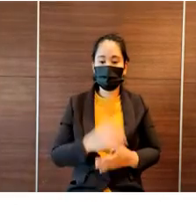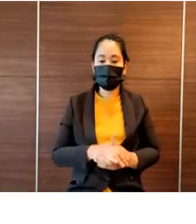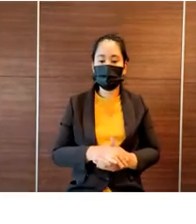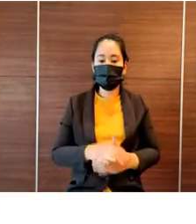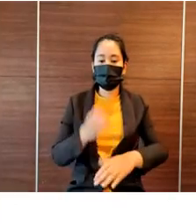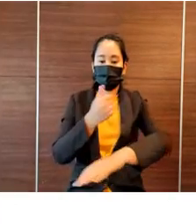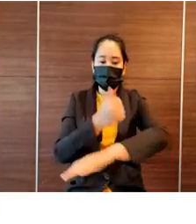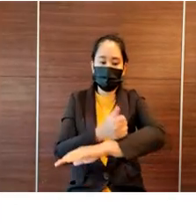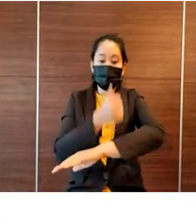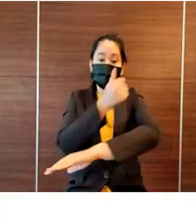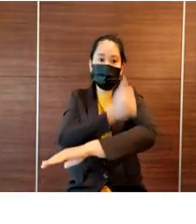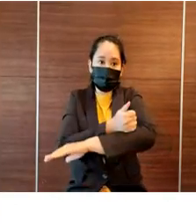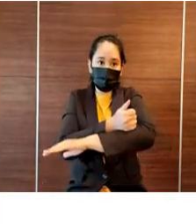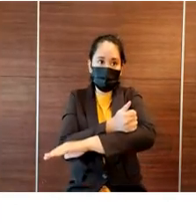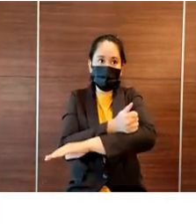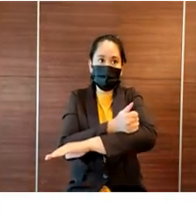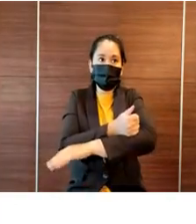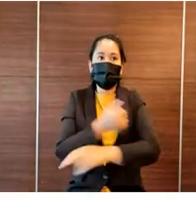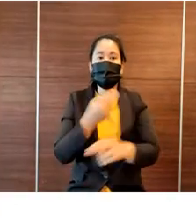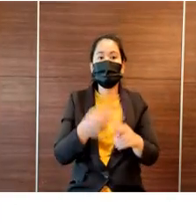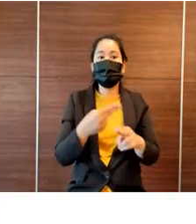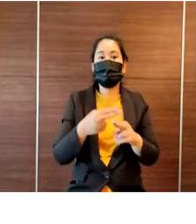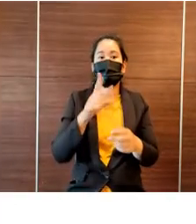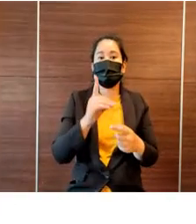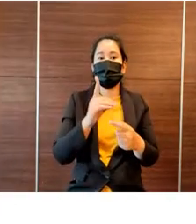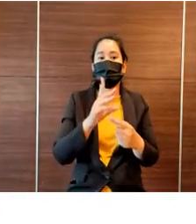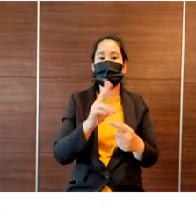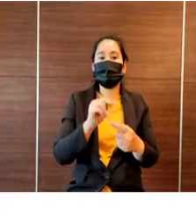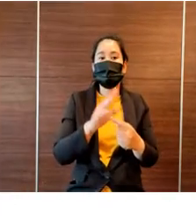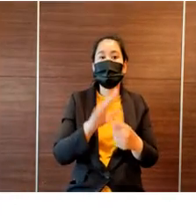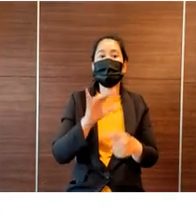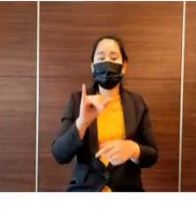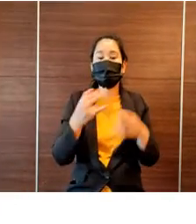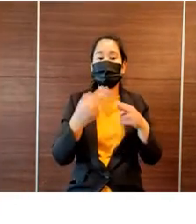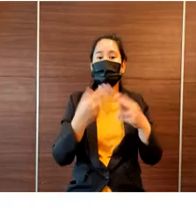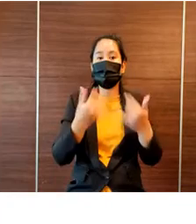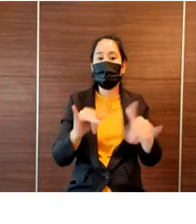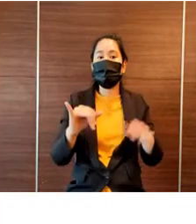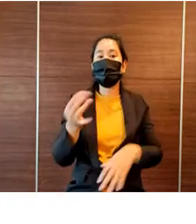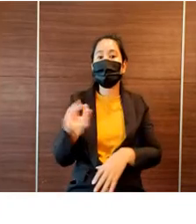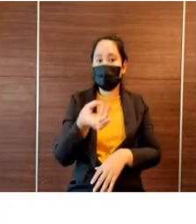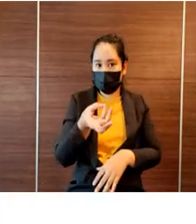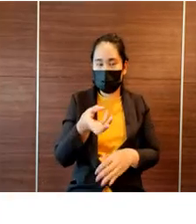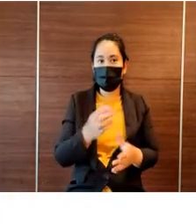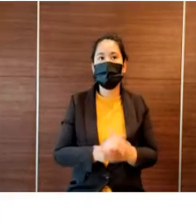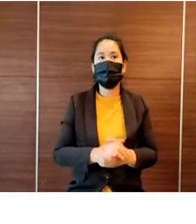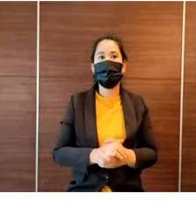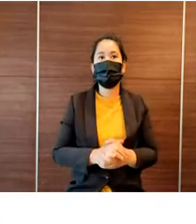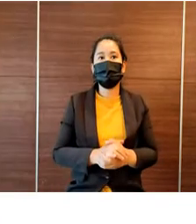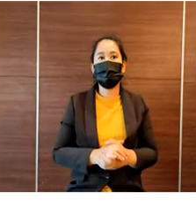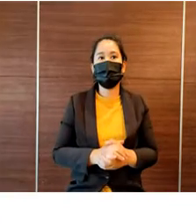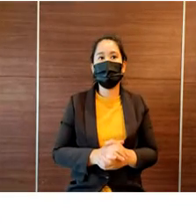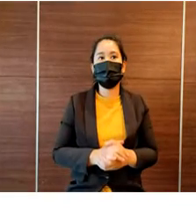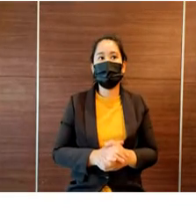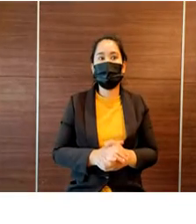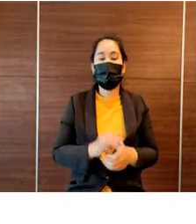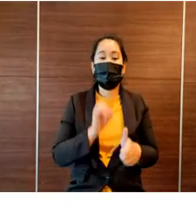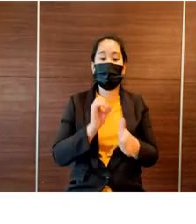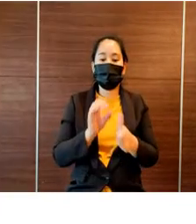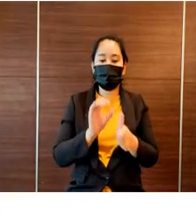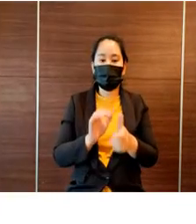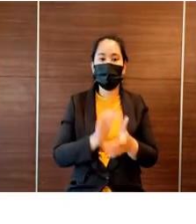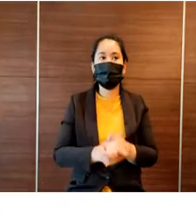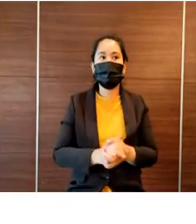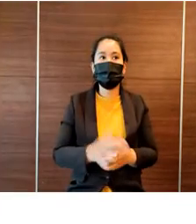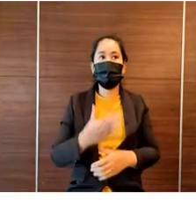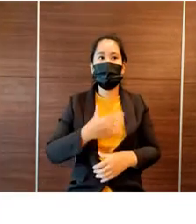ชื่อดนัยรินจงรัตน์นะครับถ้าจะใช้ชื่อเล่นเรียกกันเดี๋ยวชื่อเมียวนะครับซึ่งดร.ฟ้าแนะนำไว้อย่างอลังการมากนะฮะจริงๆแล้ว